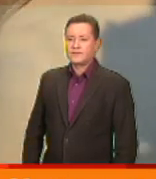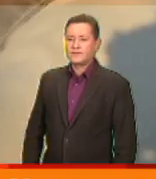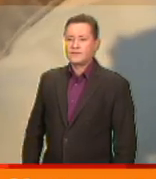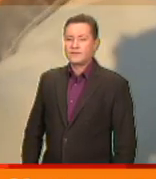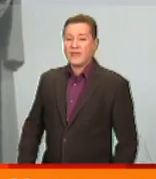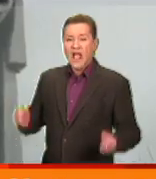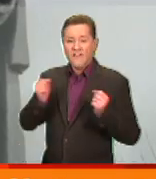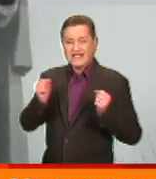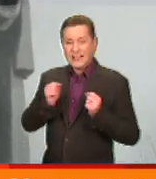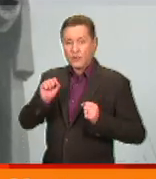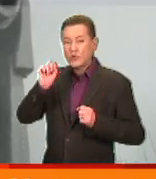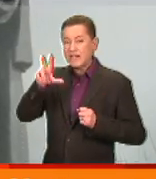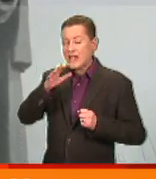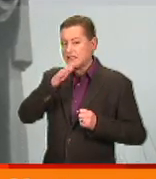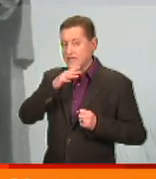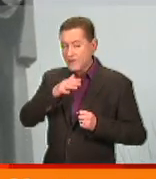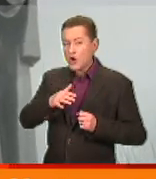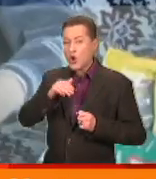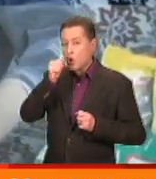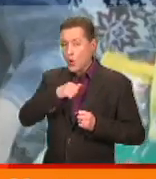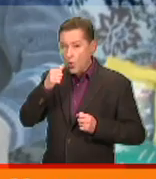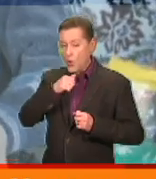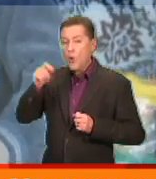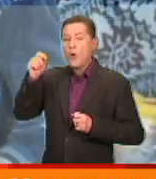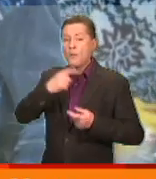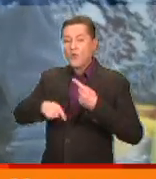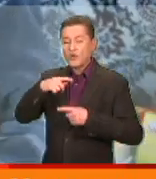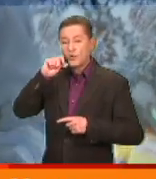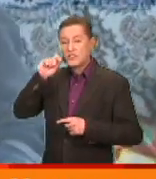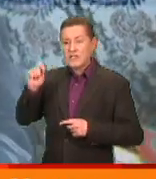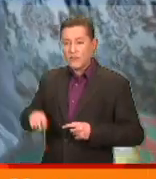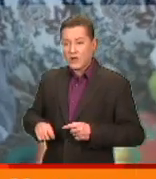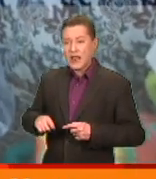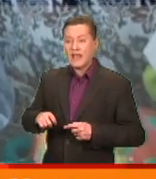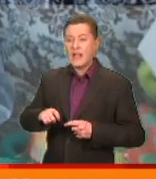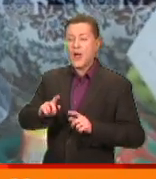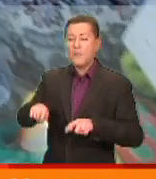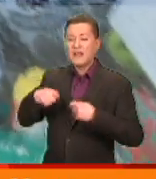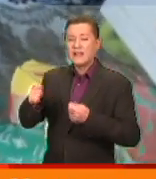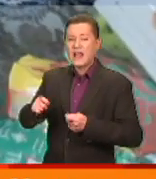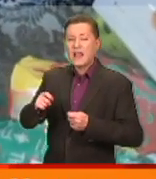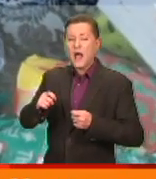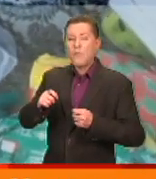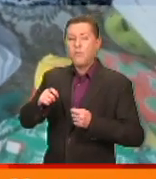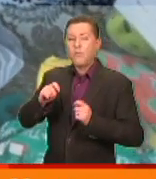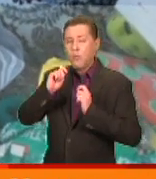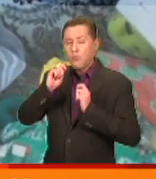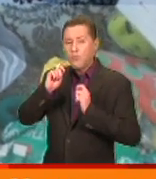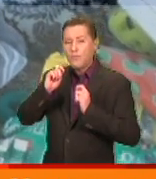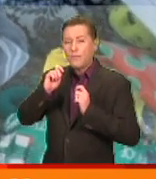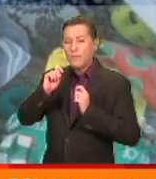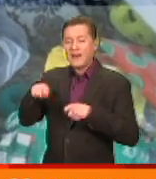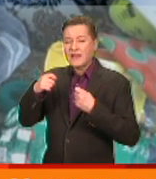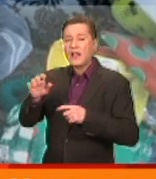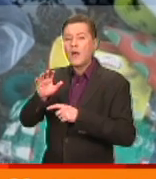Взимку 13-го вони повернулись в Україну. Поля та Світлана передали братикові подарунок – фотоальбом зі світлинами з нового